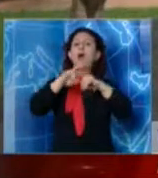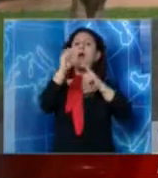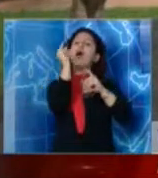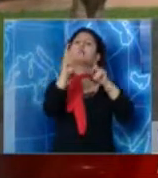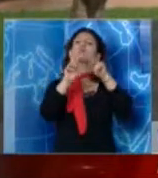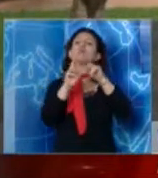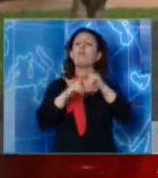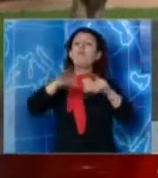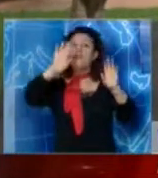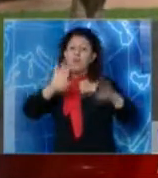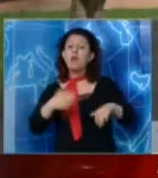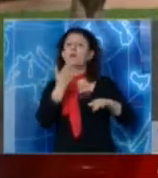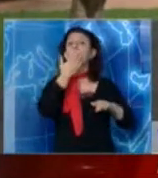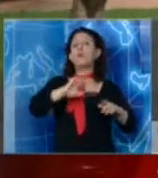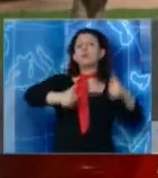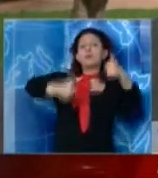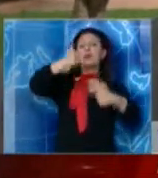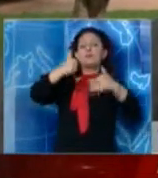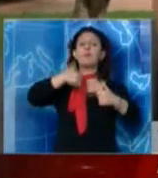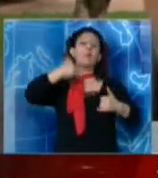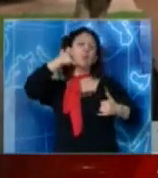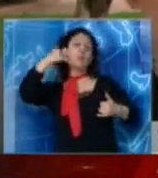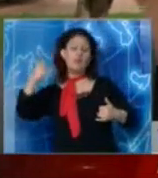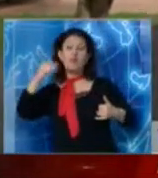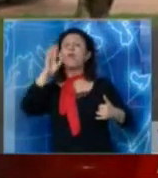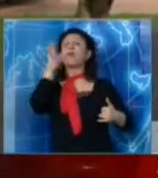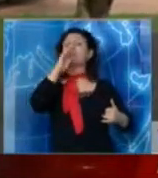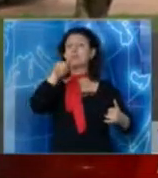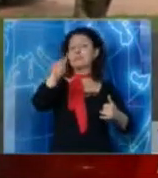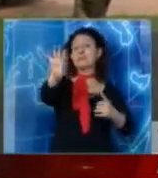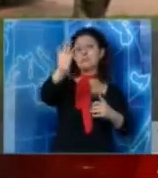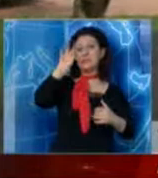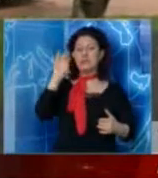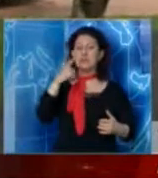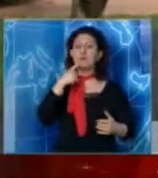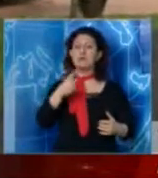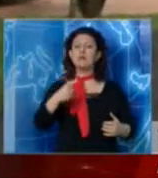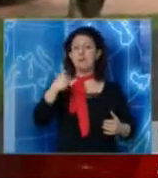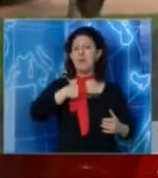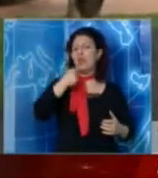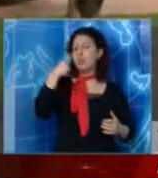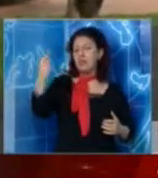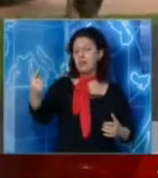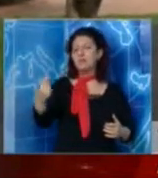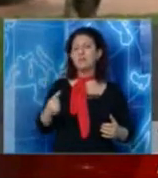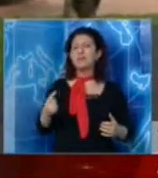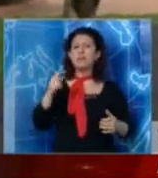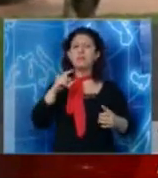arıyoruz. Var mısın yok musun yarışmasına? Gölcük'ten sizi, Kocaeli'den sizi seçtik dedi. Ben dedim ki bayana,